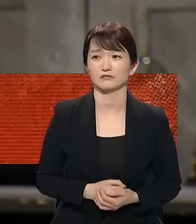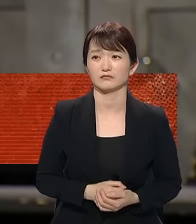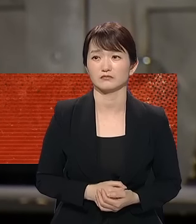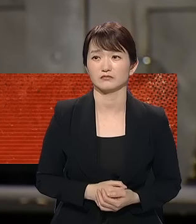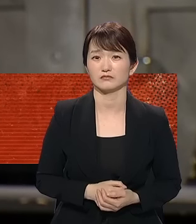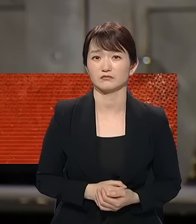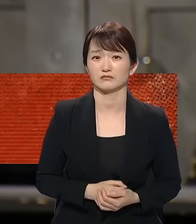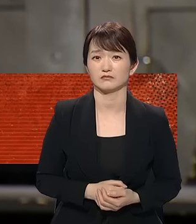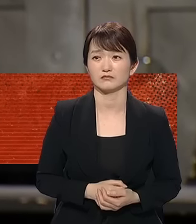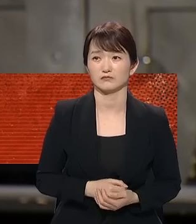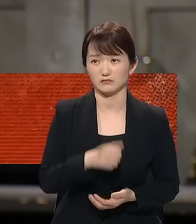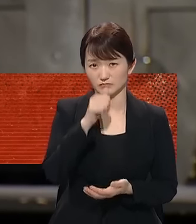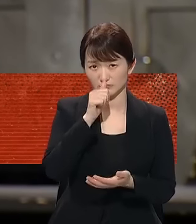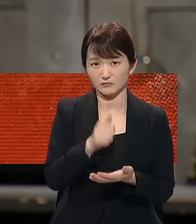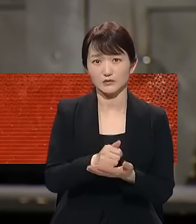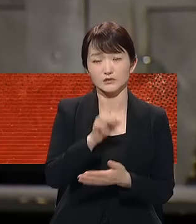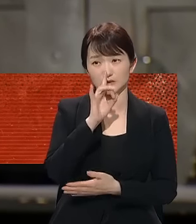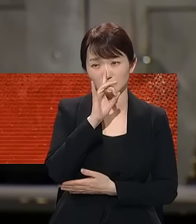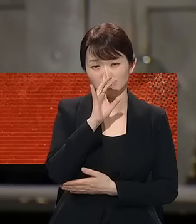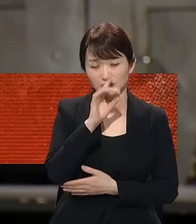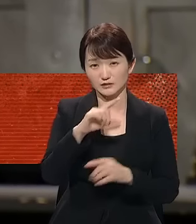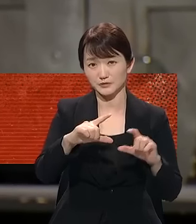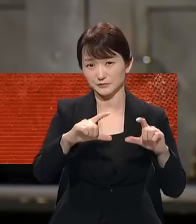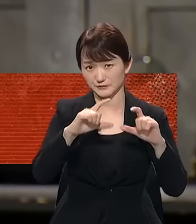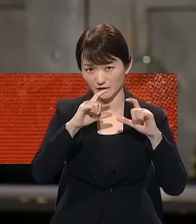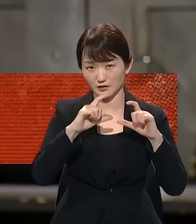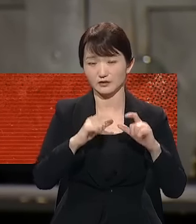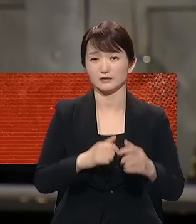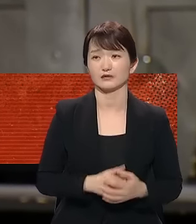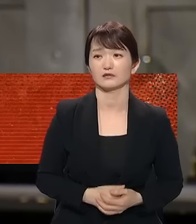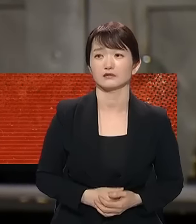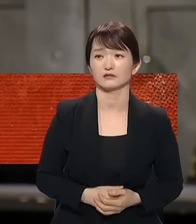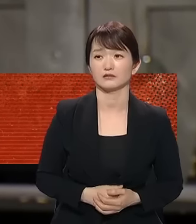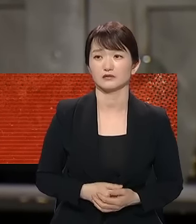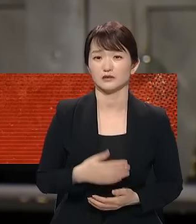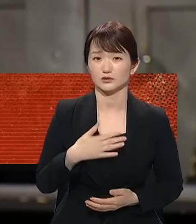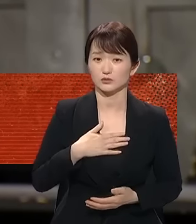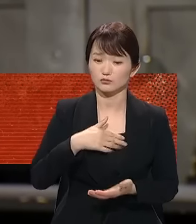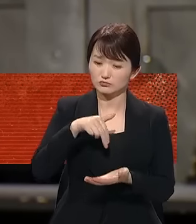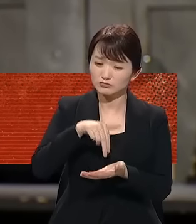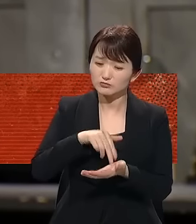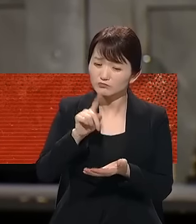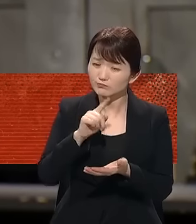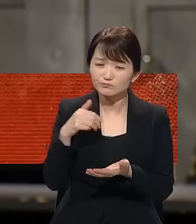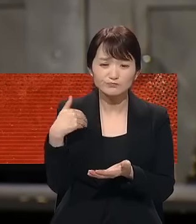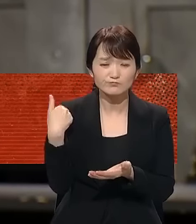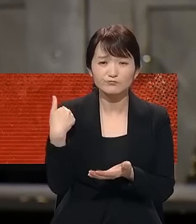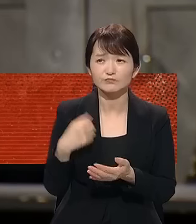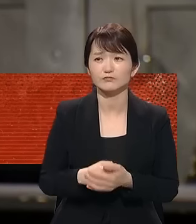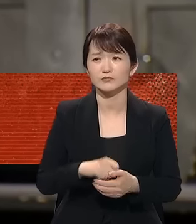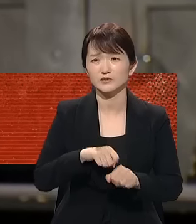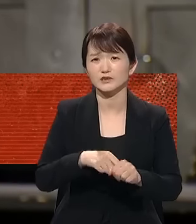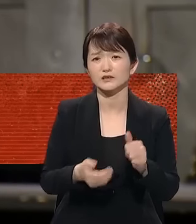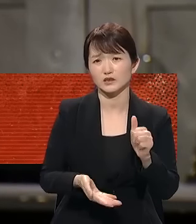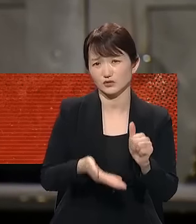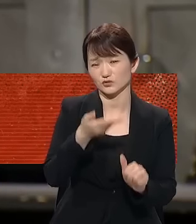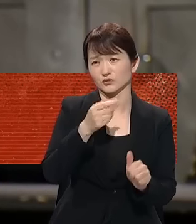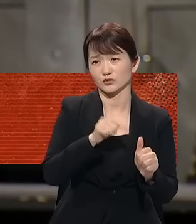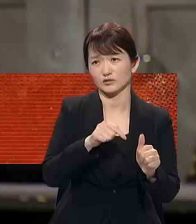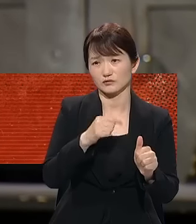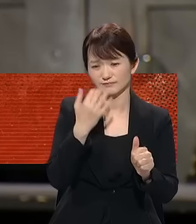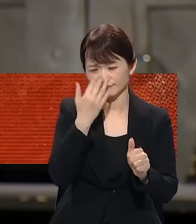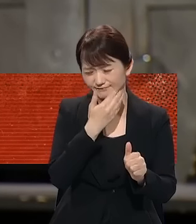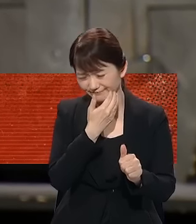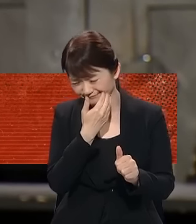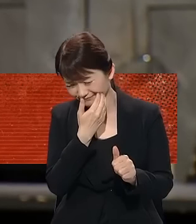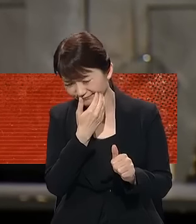이게 이 범죄가 안 된다라는 그런 처분을 받았다라는 겁니다. 저도 잘 이해가 안 가는데 일단 강제추행 자체에 대해서는 뭐 성적